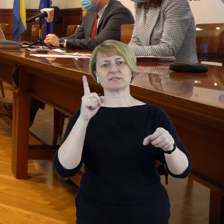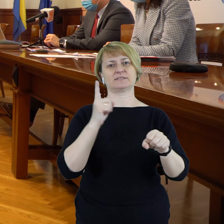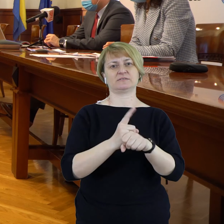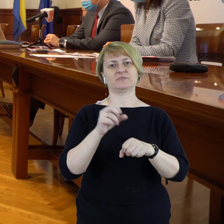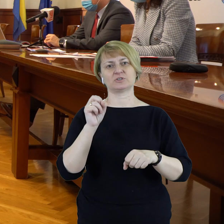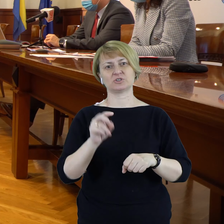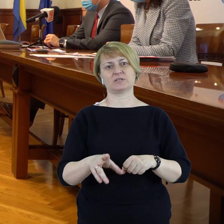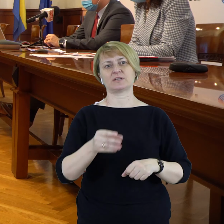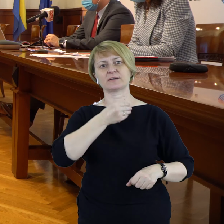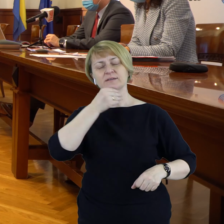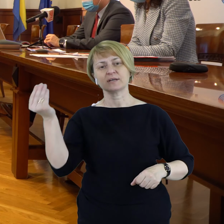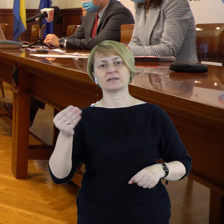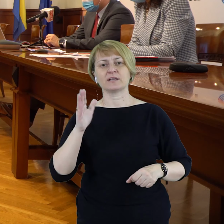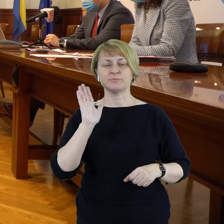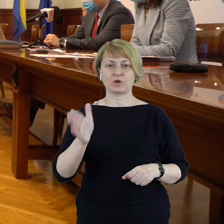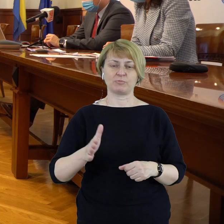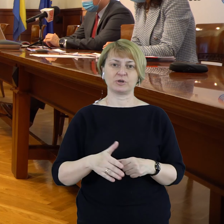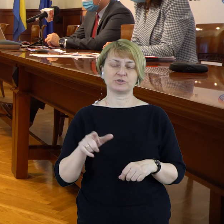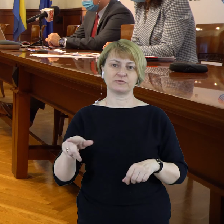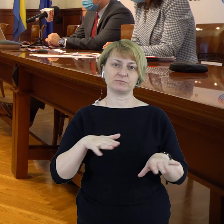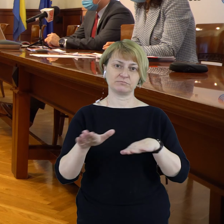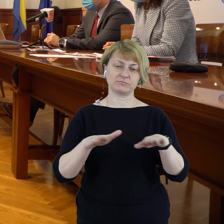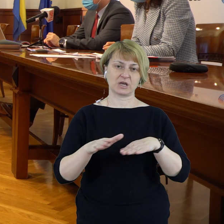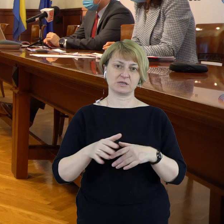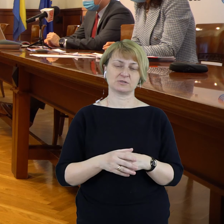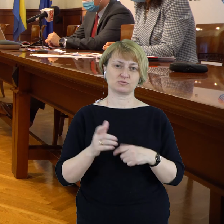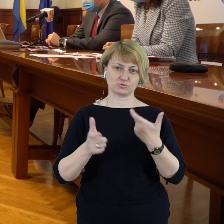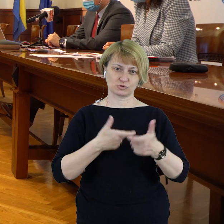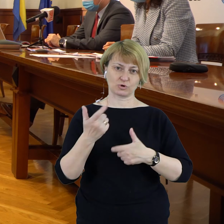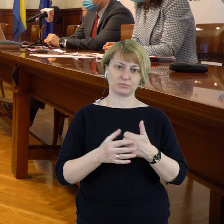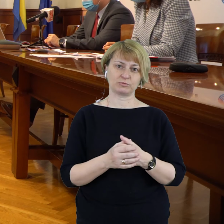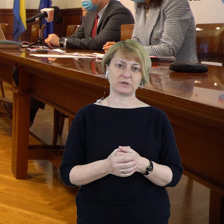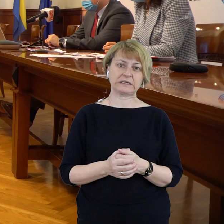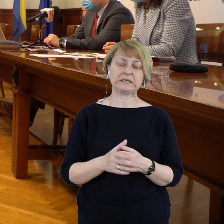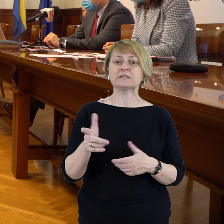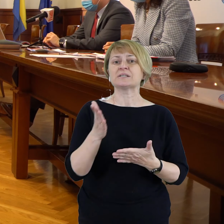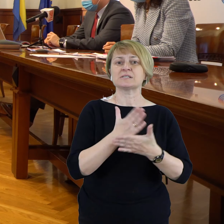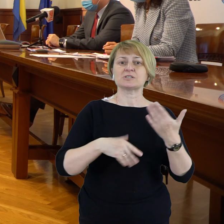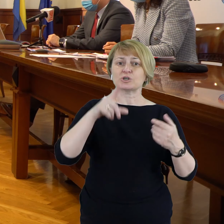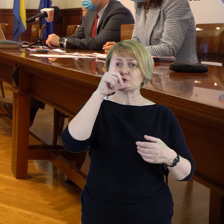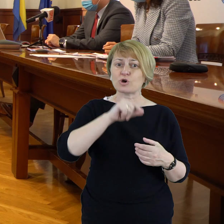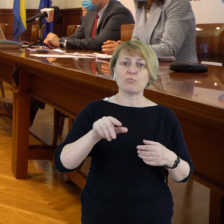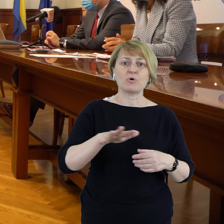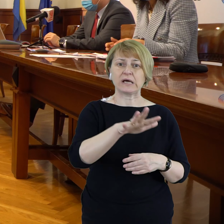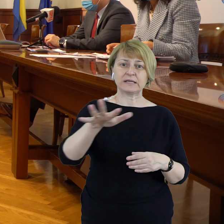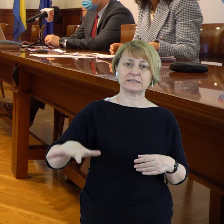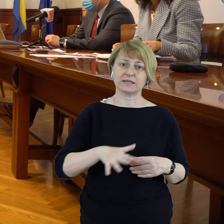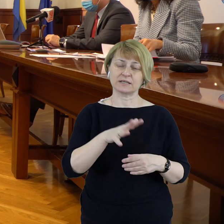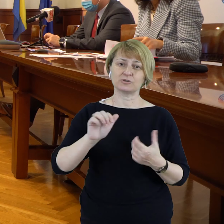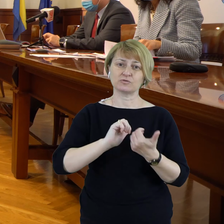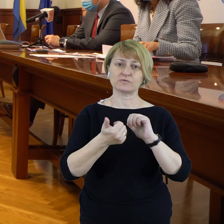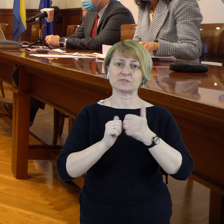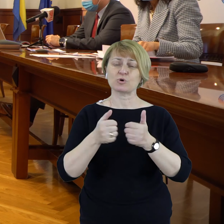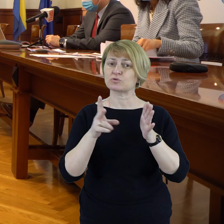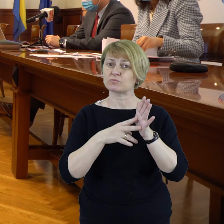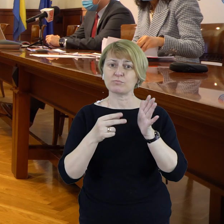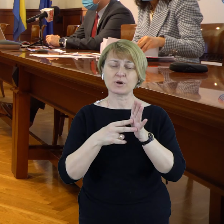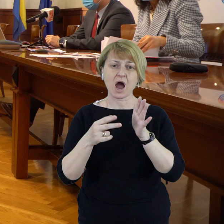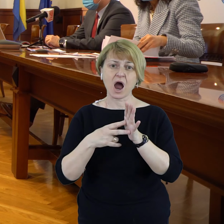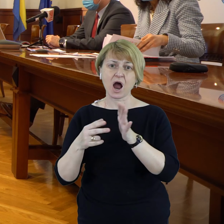refleksji i dyskusji o tym, co w tym miejscu byłoby właściwsze, ze względu na to, że Jest to ta część Opola, w której tych